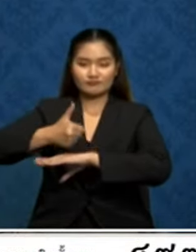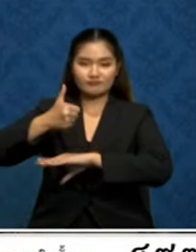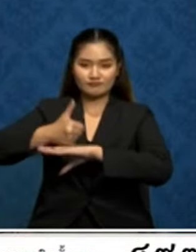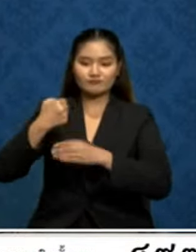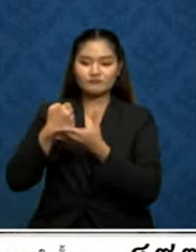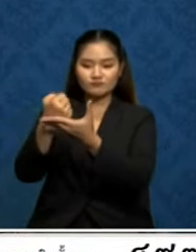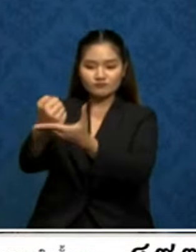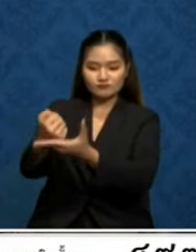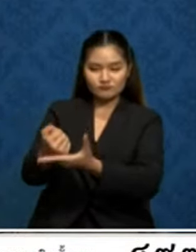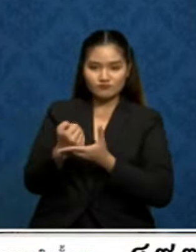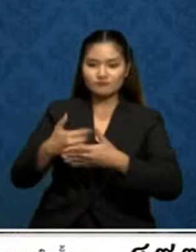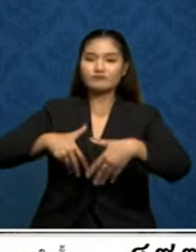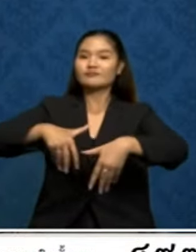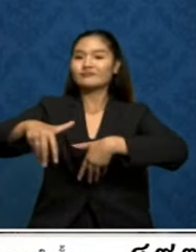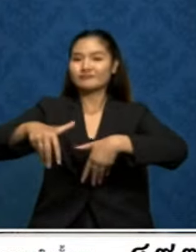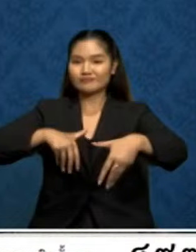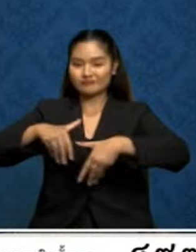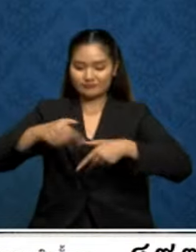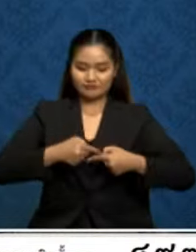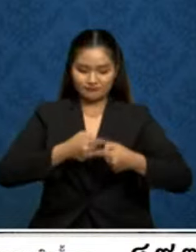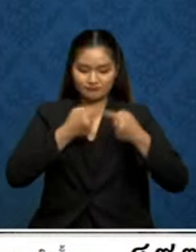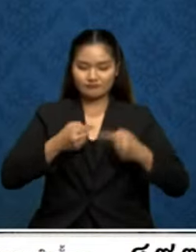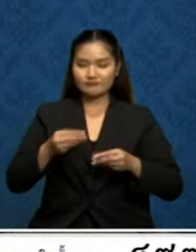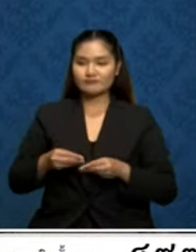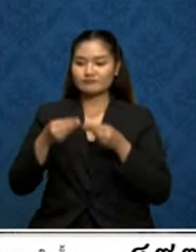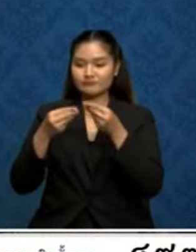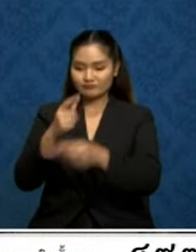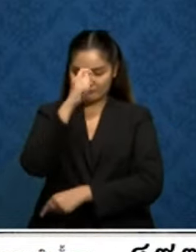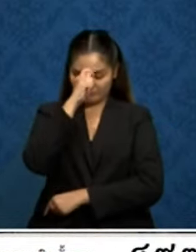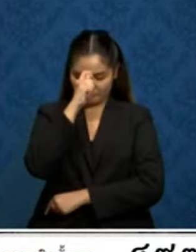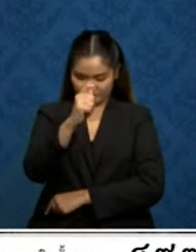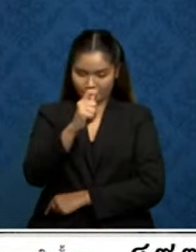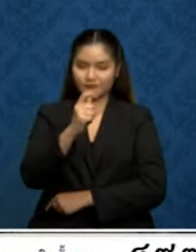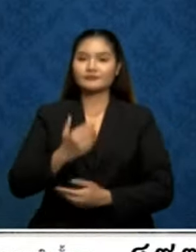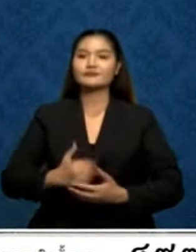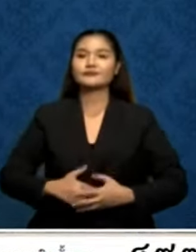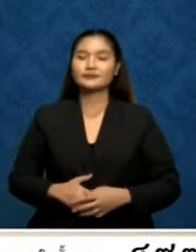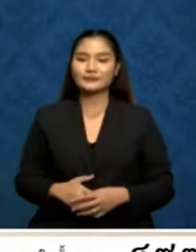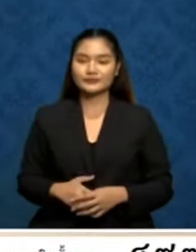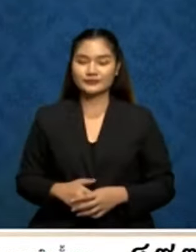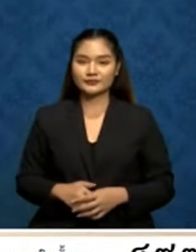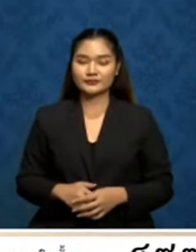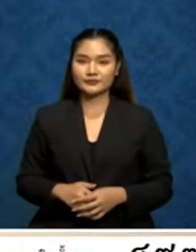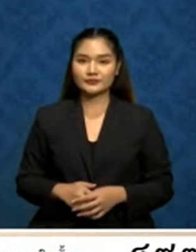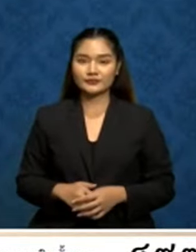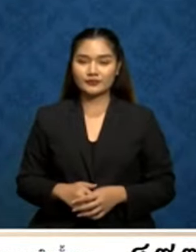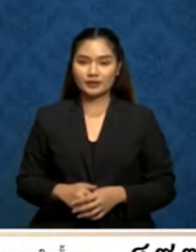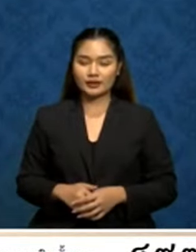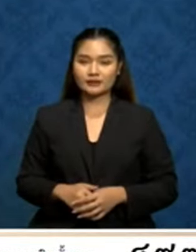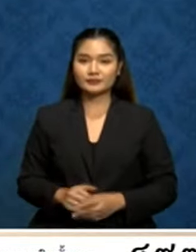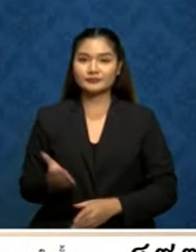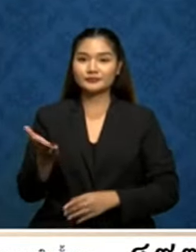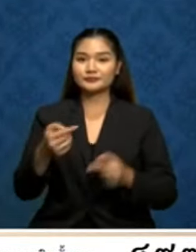ท่านผิดหวงเป็กำลงใจให้ท่าน ด้วยคามพอรบครับท่านประธานครับ ต่ไปท่านทิติมา